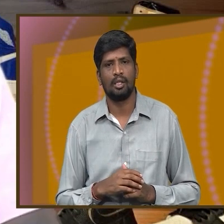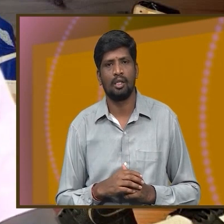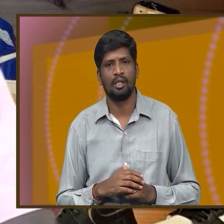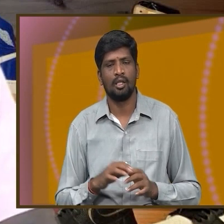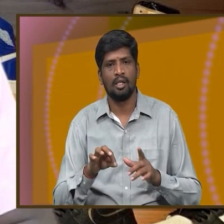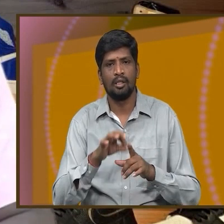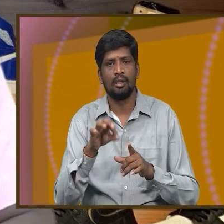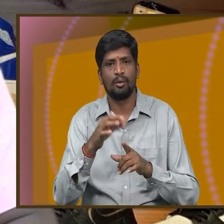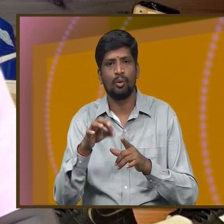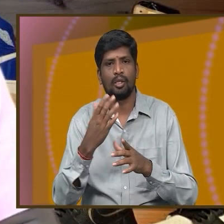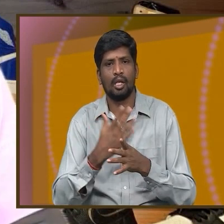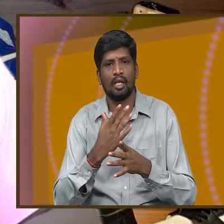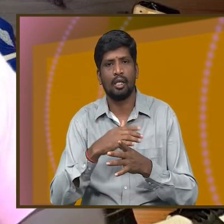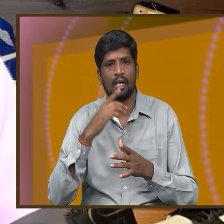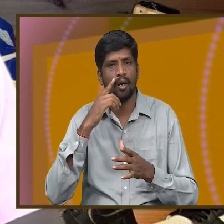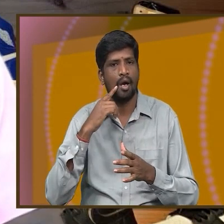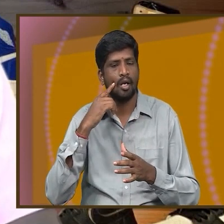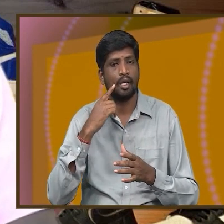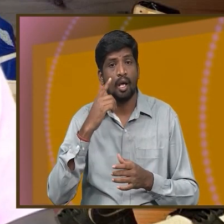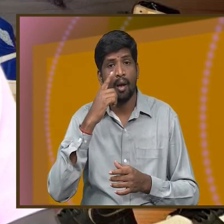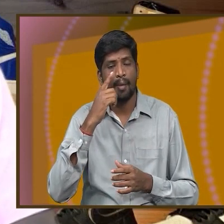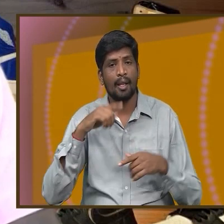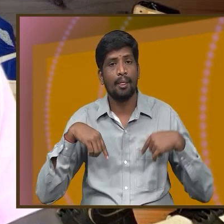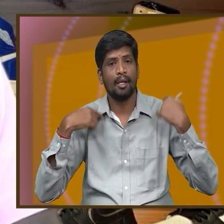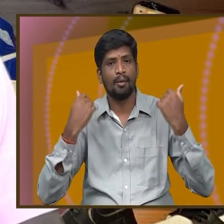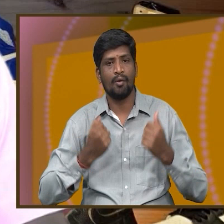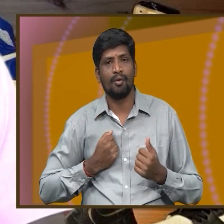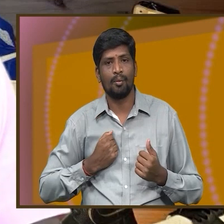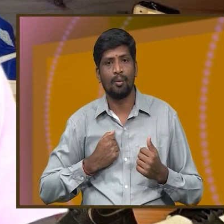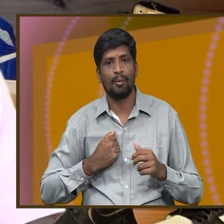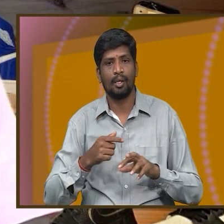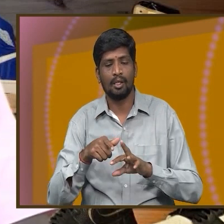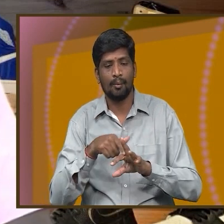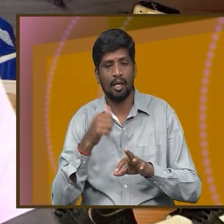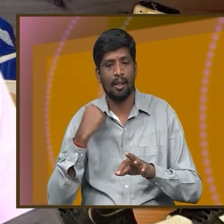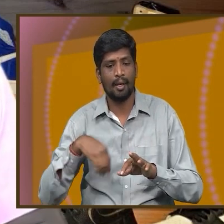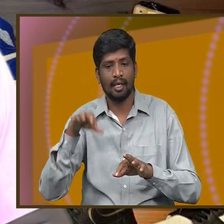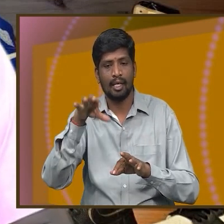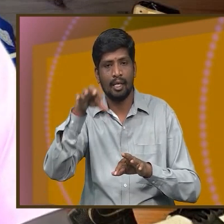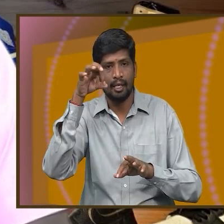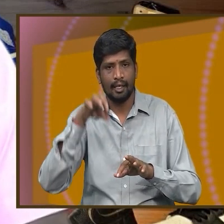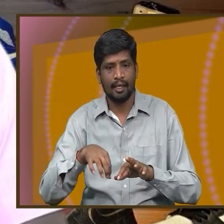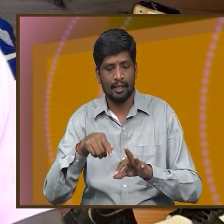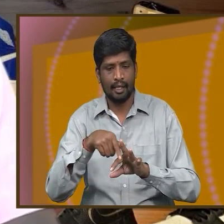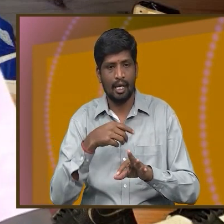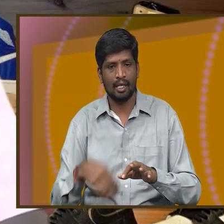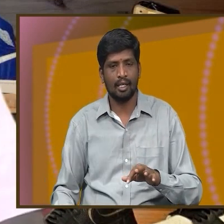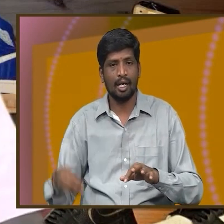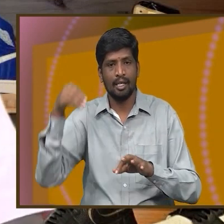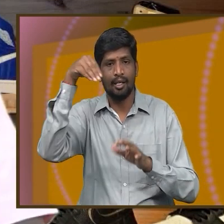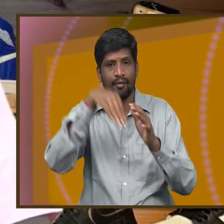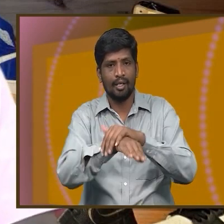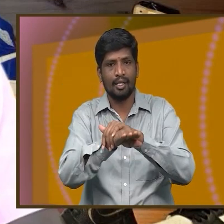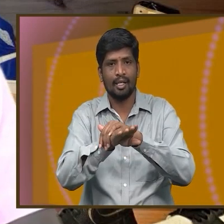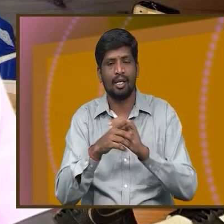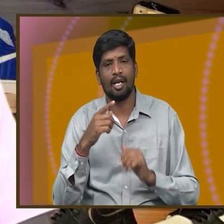தைக்கும் தொழிலாளி மாரியினுடைய மனைவியினுடைய ஆசை, அந்த ஒரு காலணியை வந்து பெண்களுக்கெல்லாம் எப்படிலாம் ஆசை இருக்கும் அப்படிங்கிறத, ஒரு காலணி மேலே ஆசை இருக்குது அப்படிங்கிற